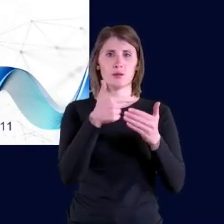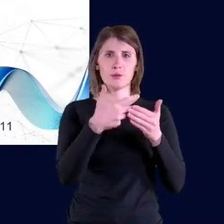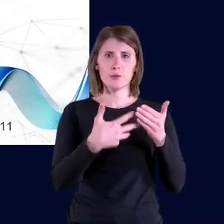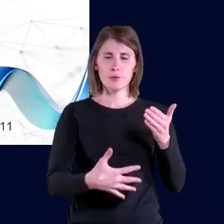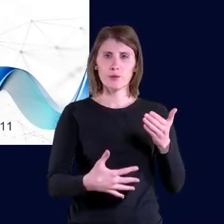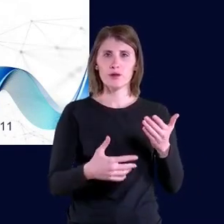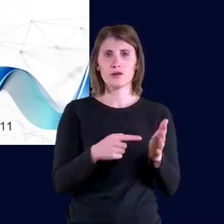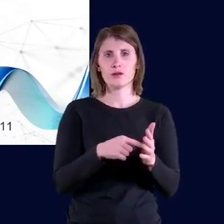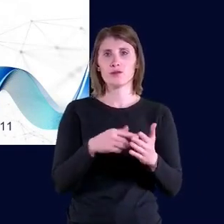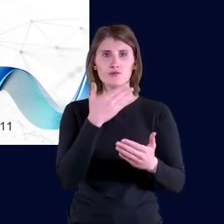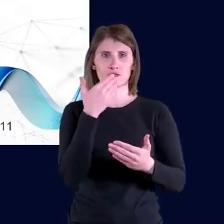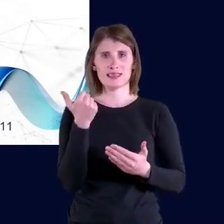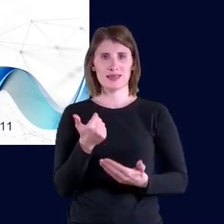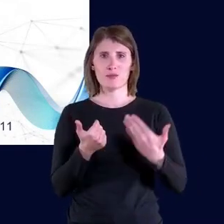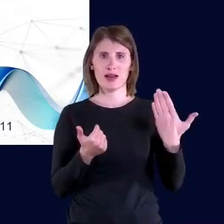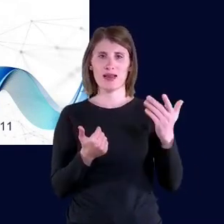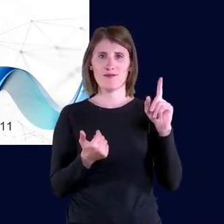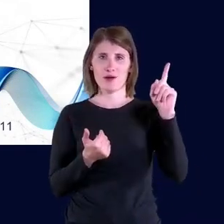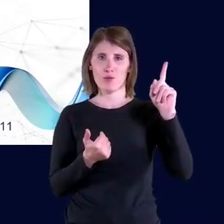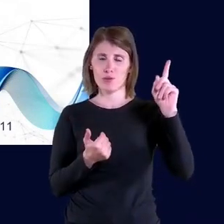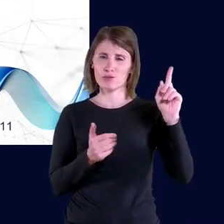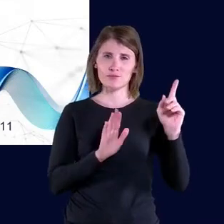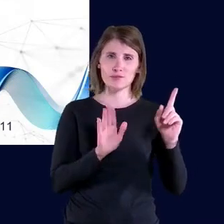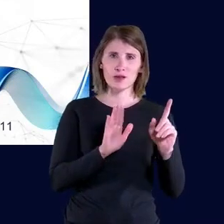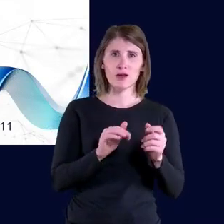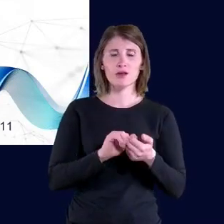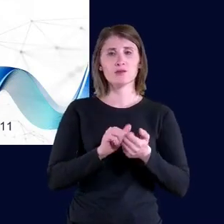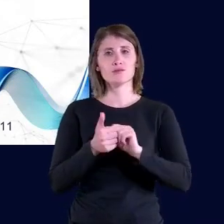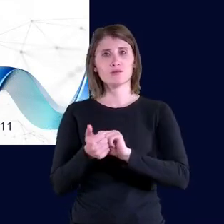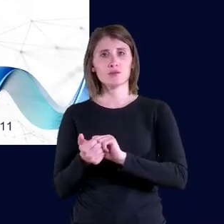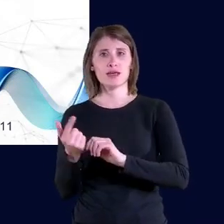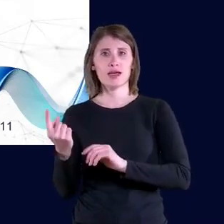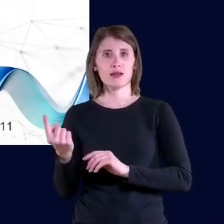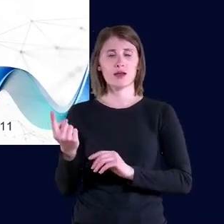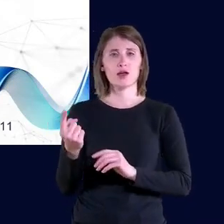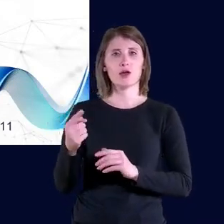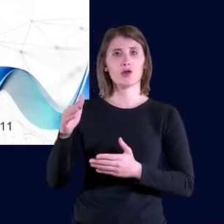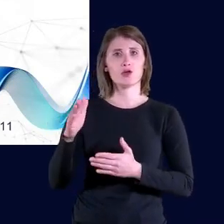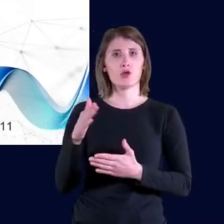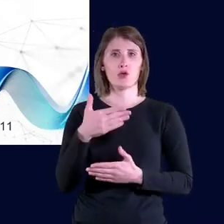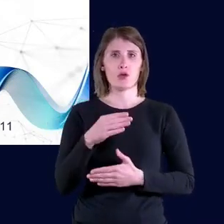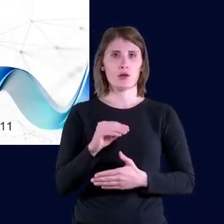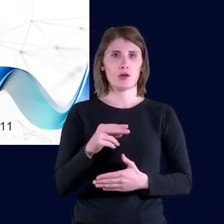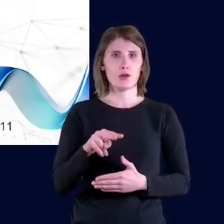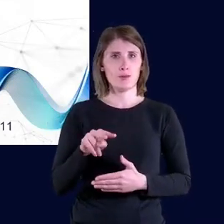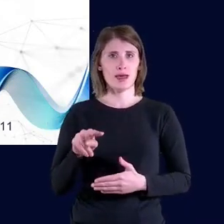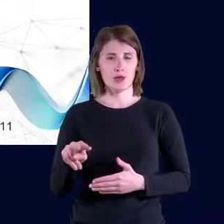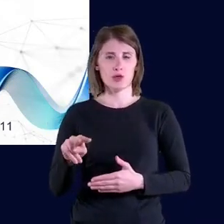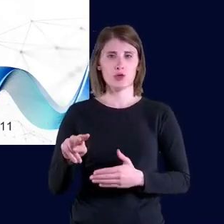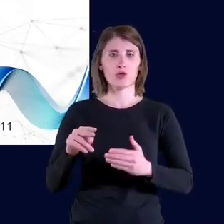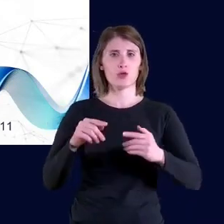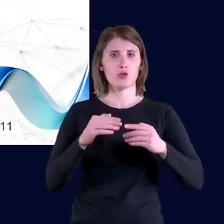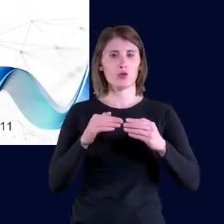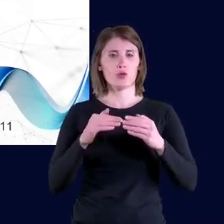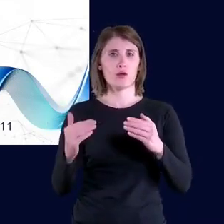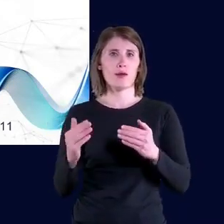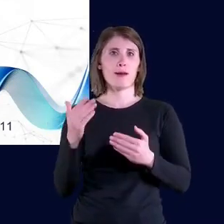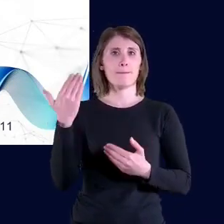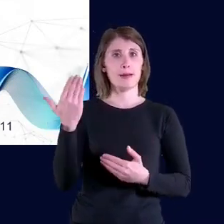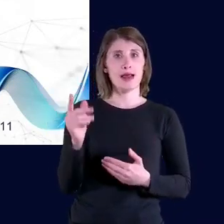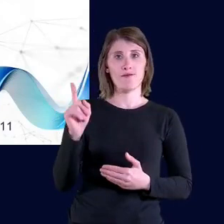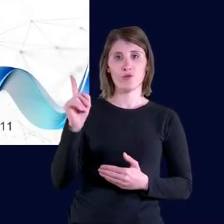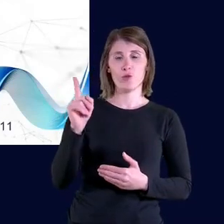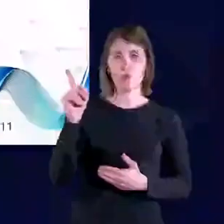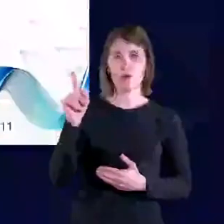nie są one dostępne w lewym górnym rogu portalu zostały przeniesione domeną poziomego dostępnego w prawym górnym rogu